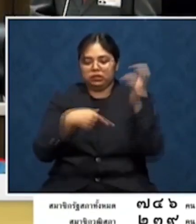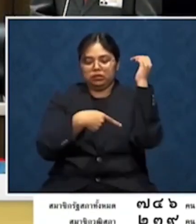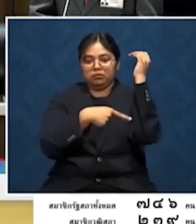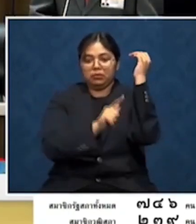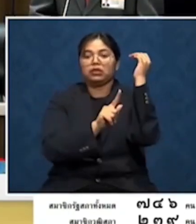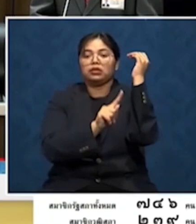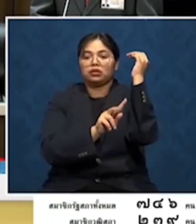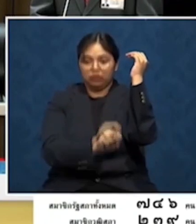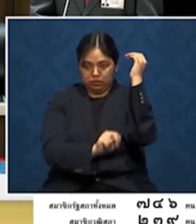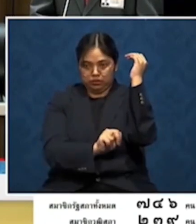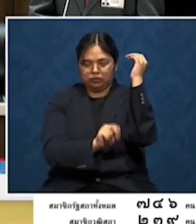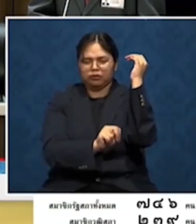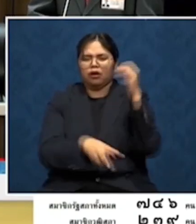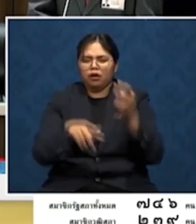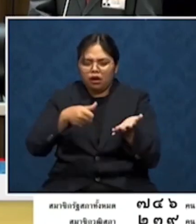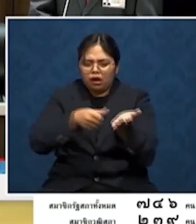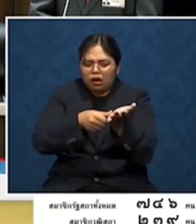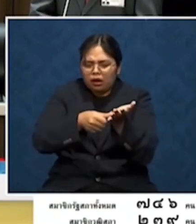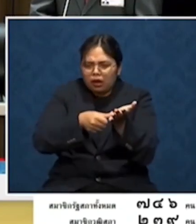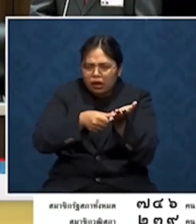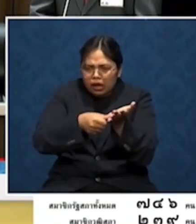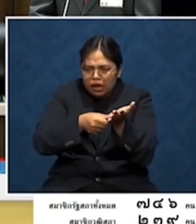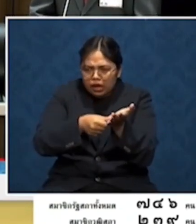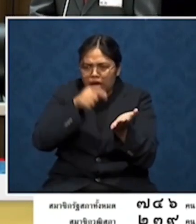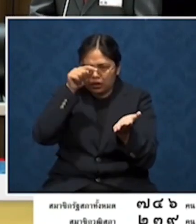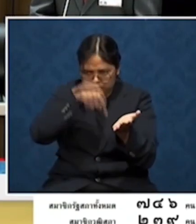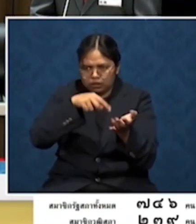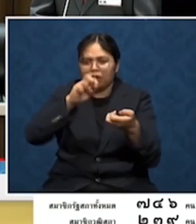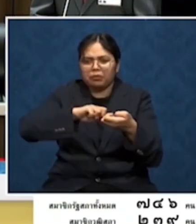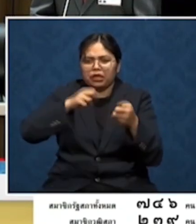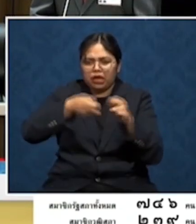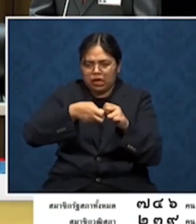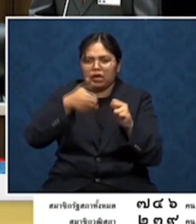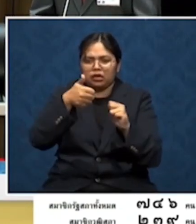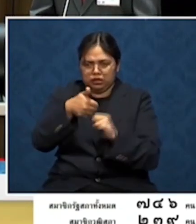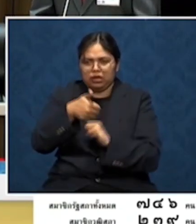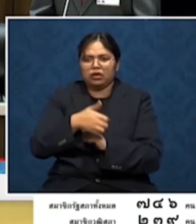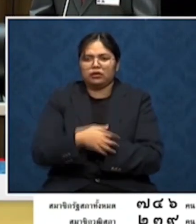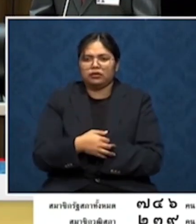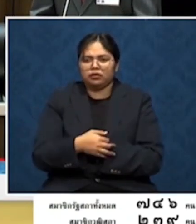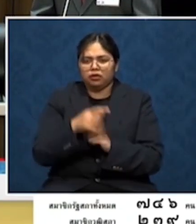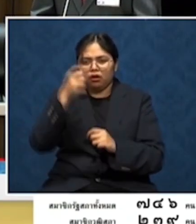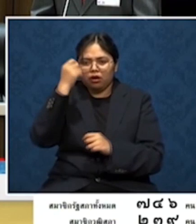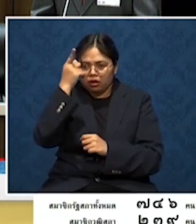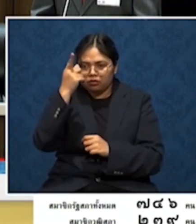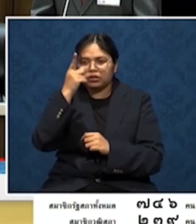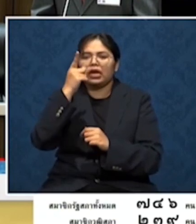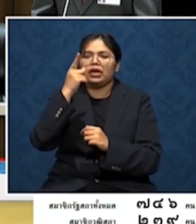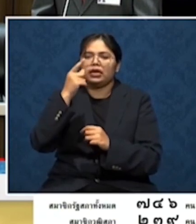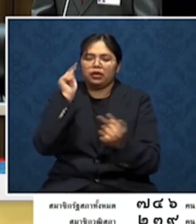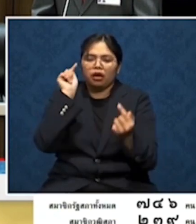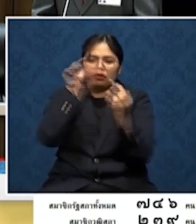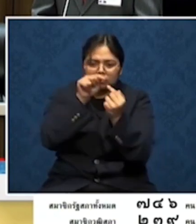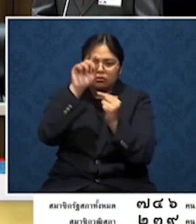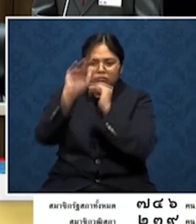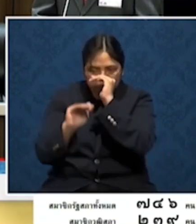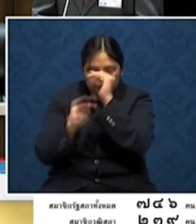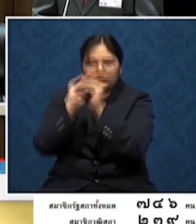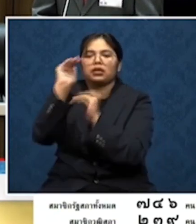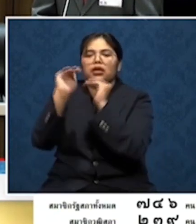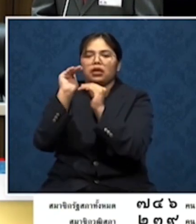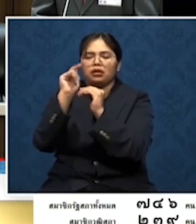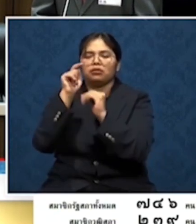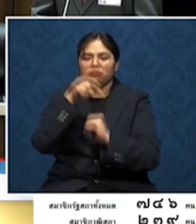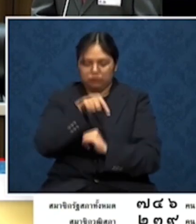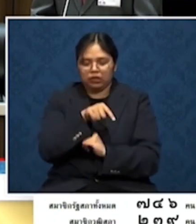เราต้หาทางแ้ไขเรื่องนี้น้วยหดเข้าใจเข้าถึงปัฒนาไม่มีอะไรที่ดี